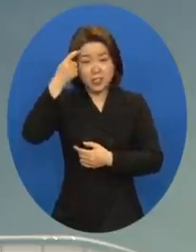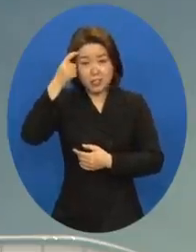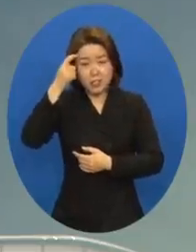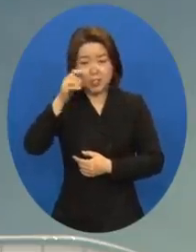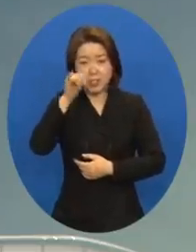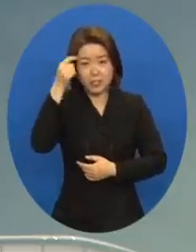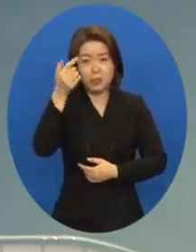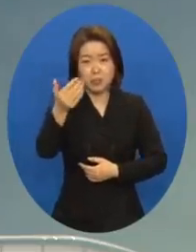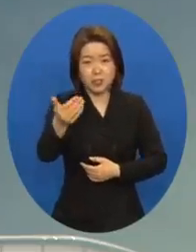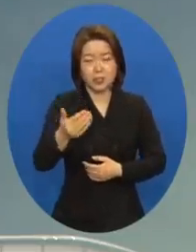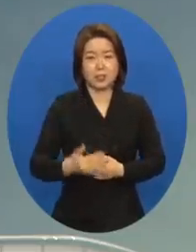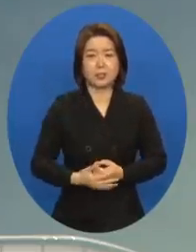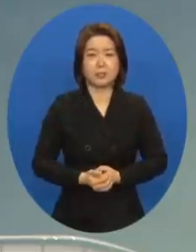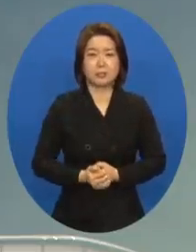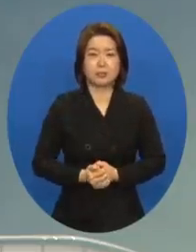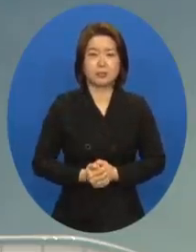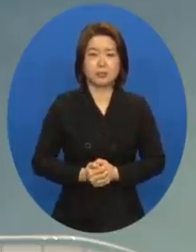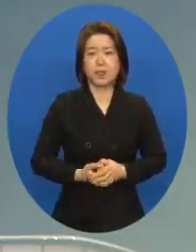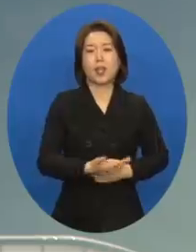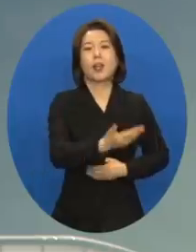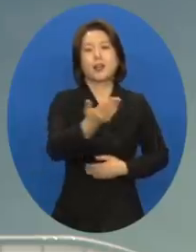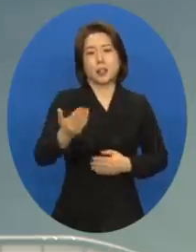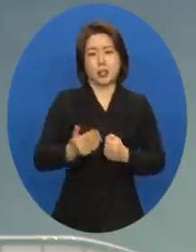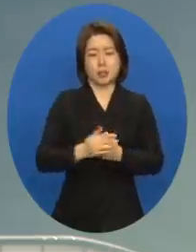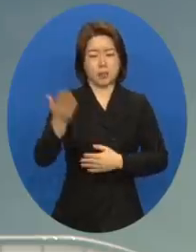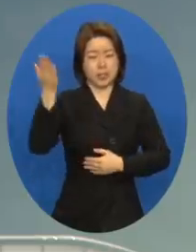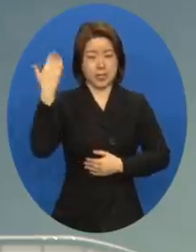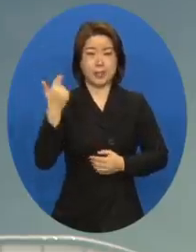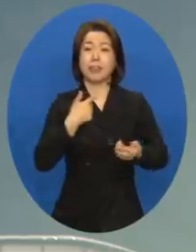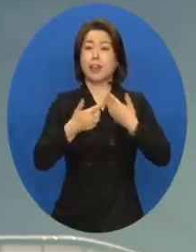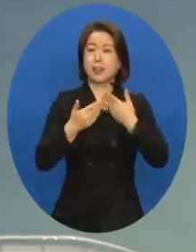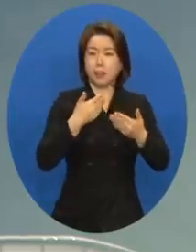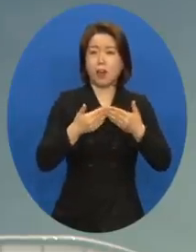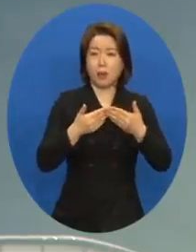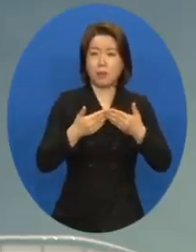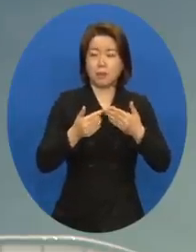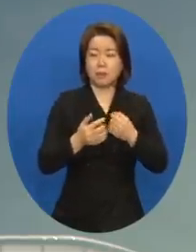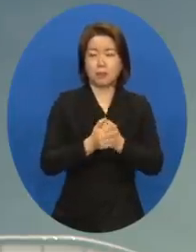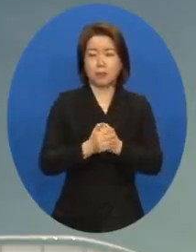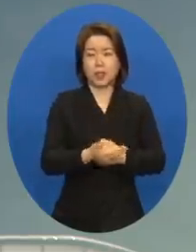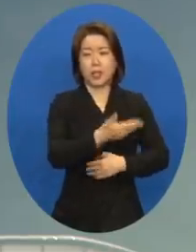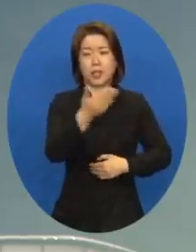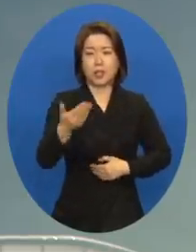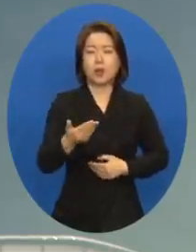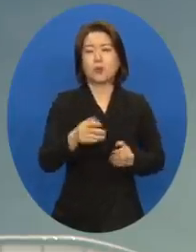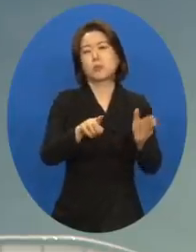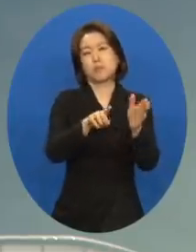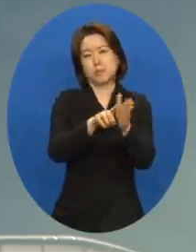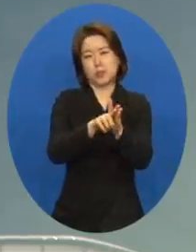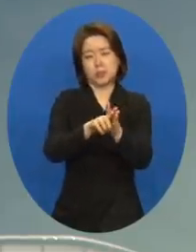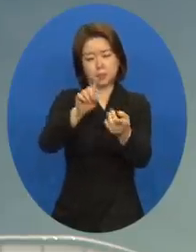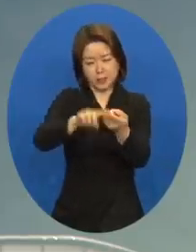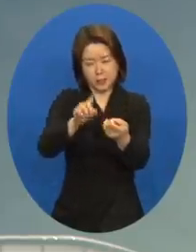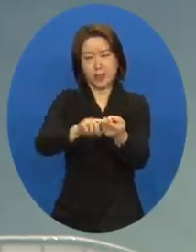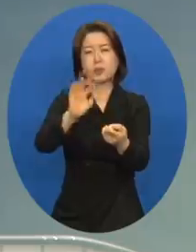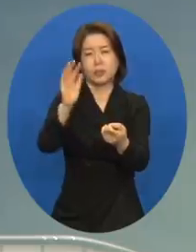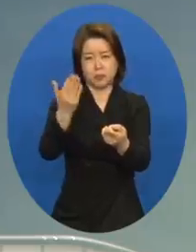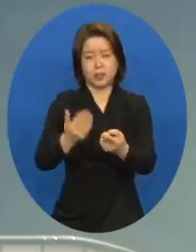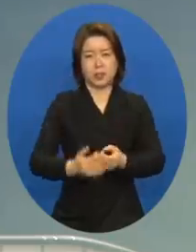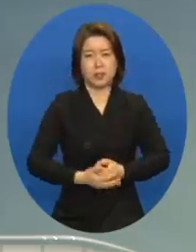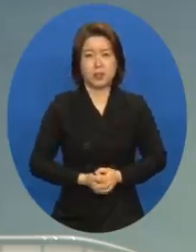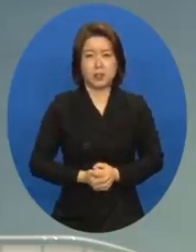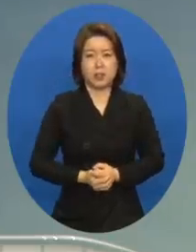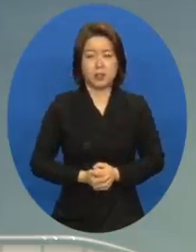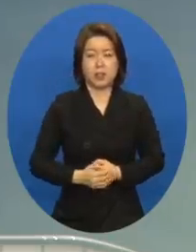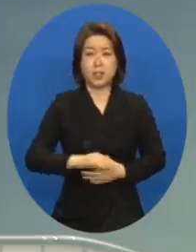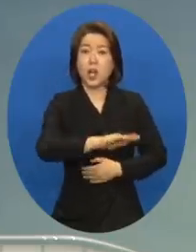하고 있습니까? 여러분의 그동안의 경험이 여러분의 믿음이 되어버린 겁니다.